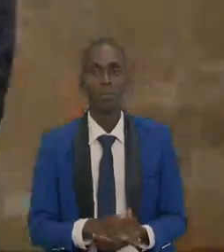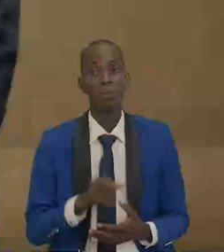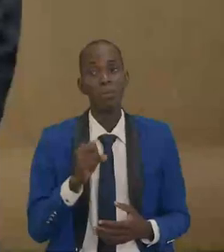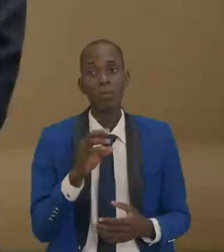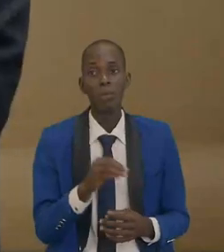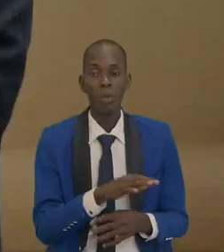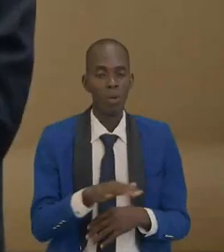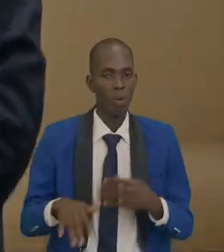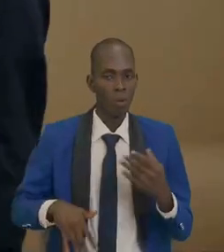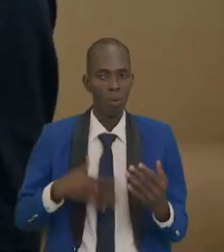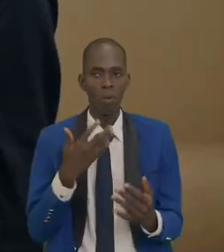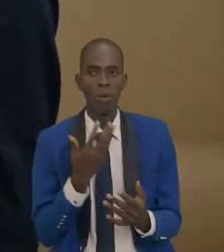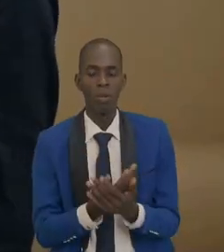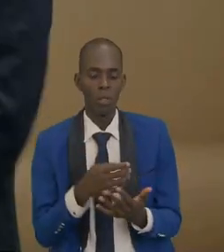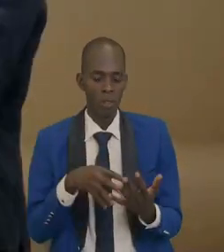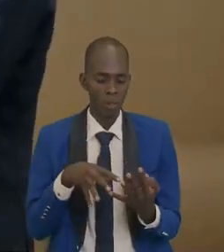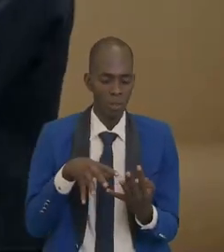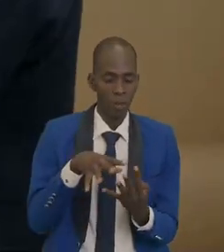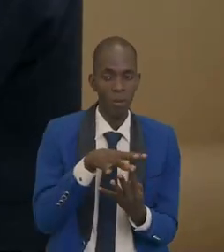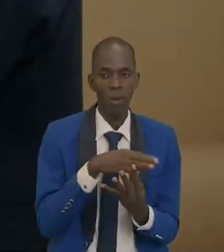Alors, toutes ces possessions,